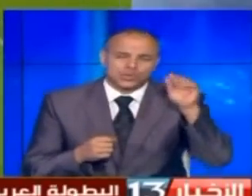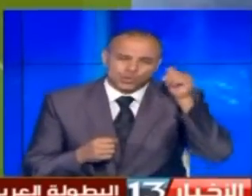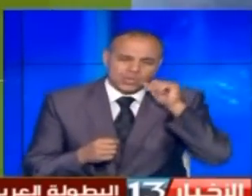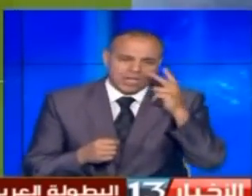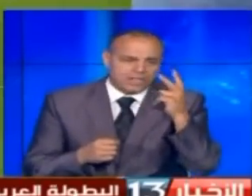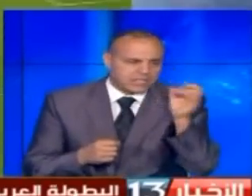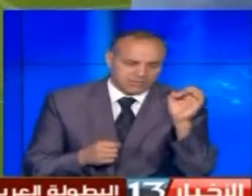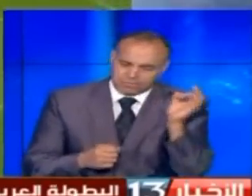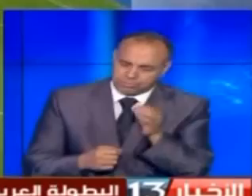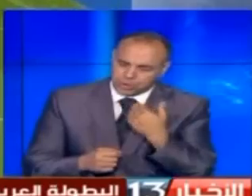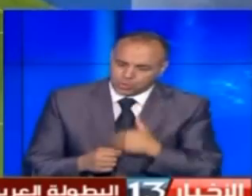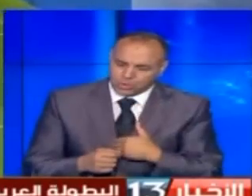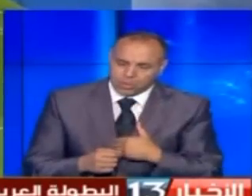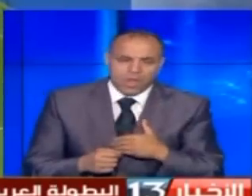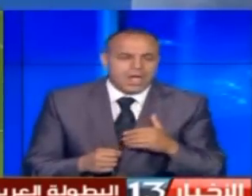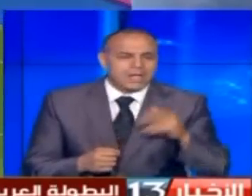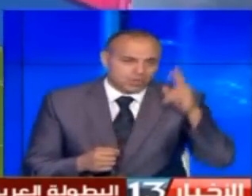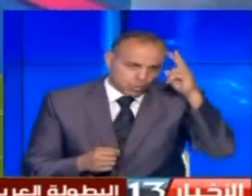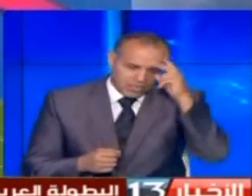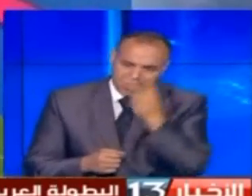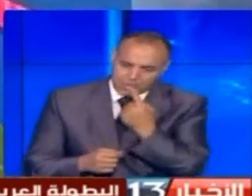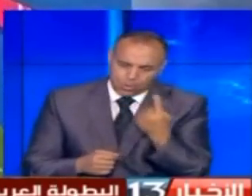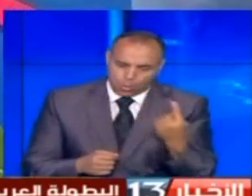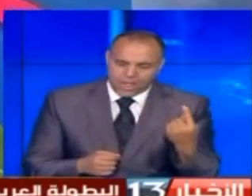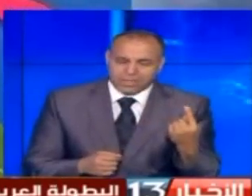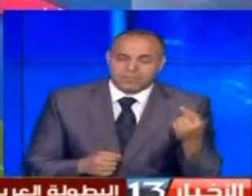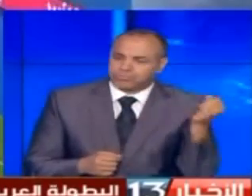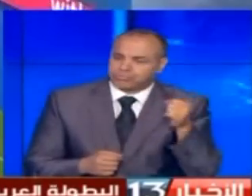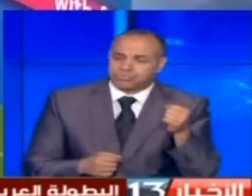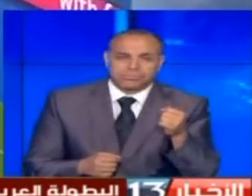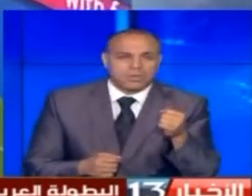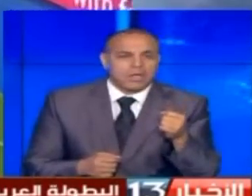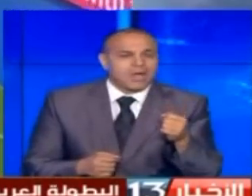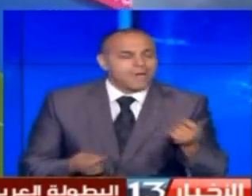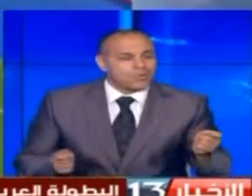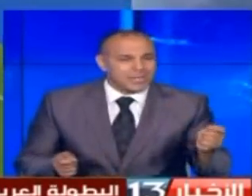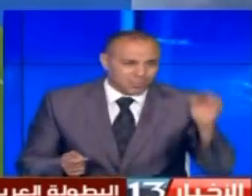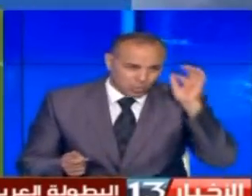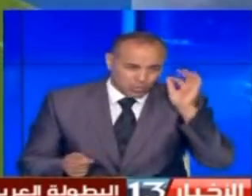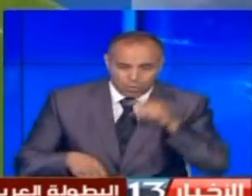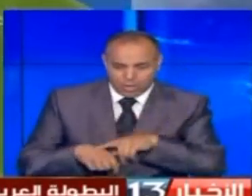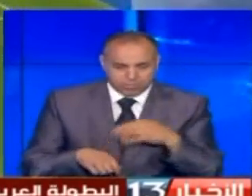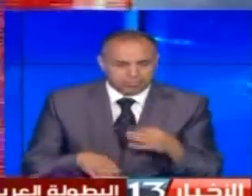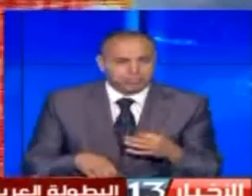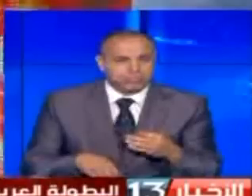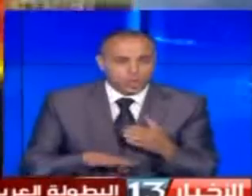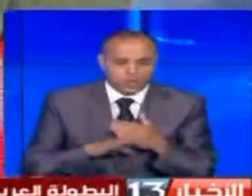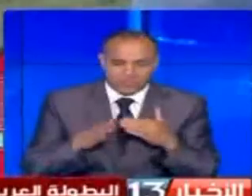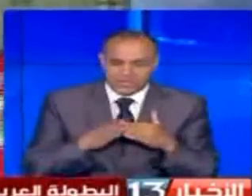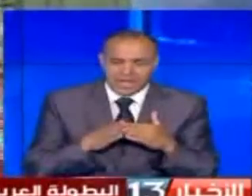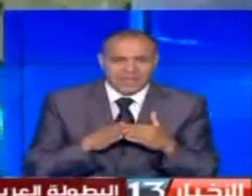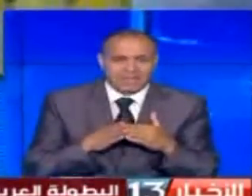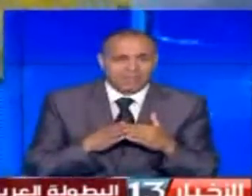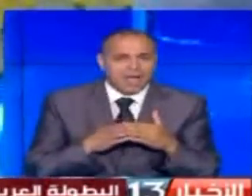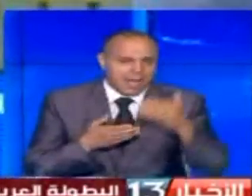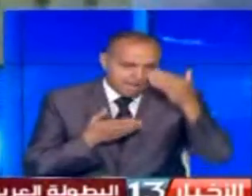بثنائية نظيفة، والهلال السعودي بثلاثية مقابل هدفين، ليكون أبناء المدرب فوز البنزرتي على موعد في نصف نهائي مع الفتح